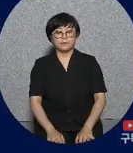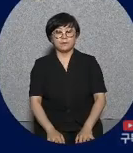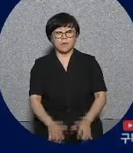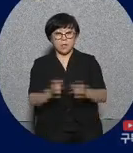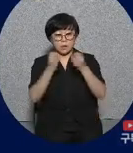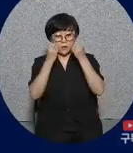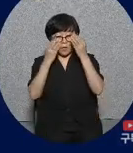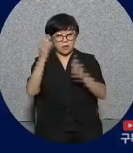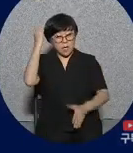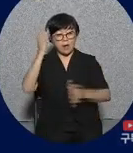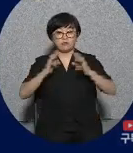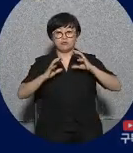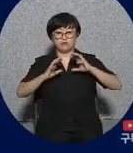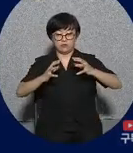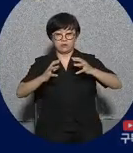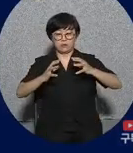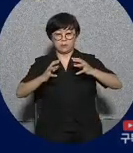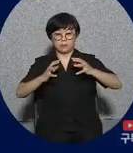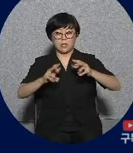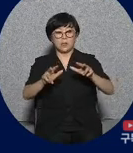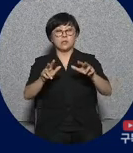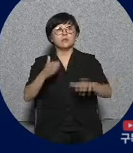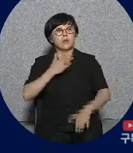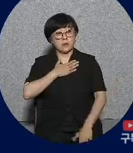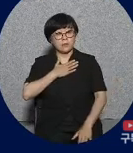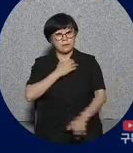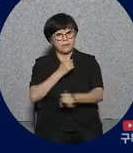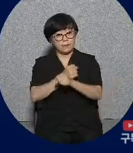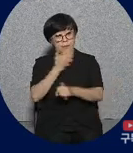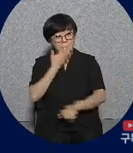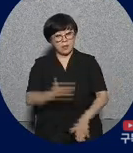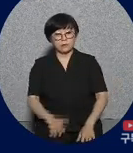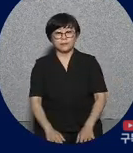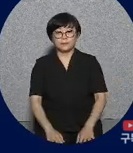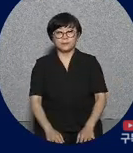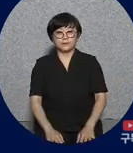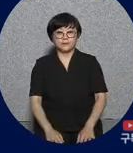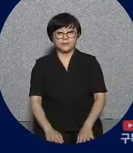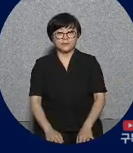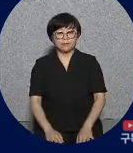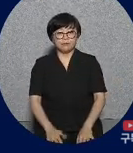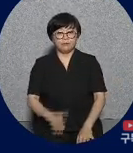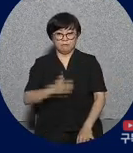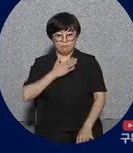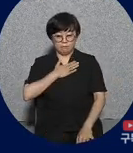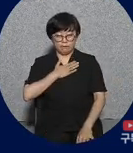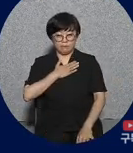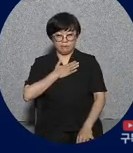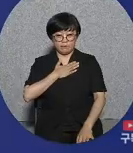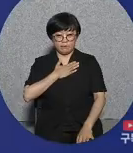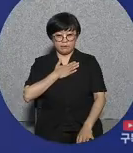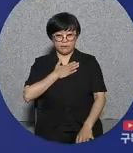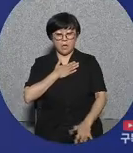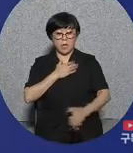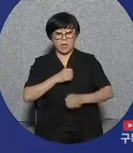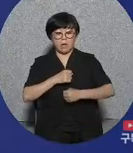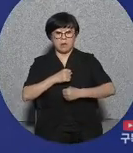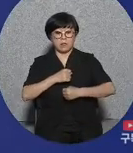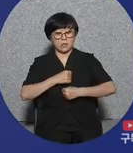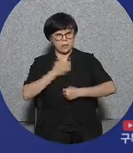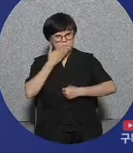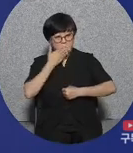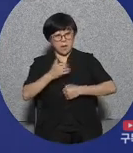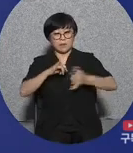새로운 대한민국 이제 명은 합니다 저는 지킬 수 있는 약속만